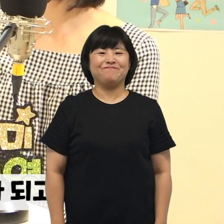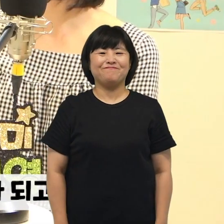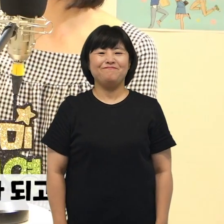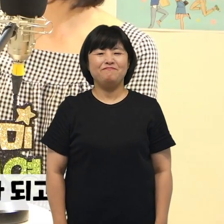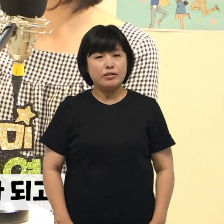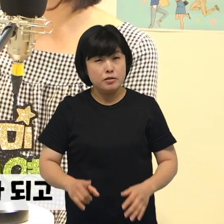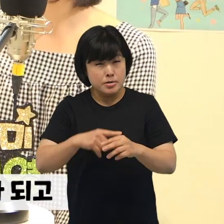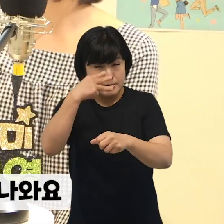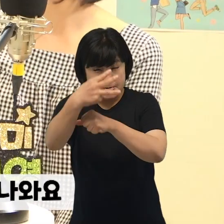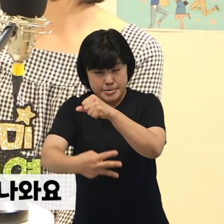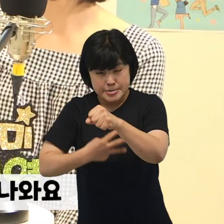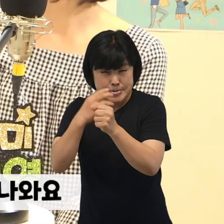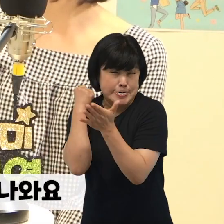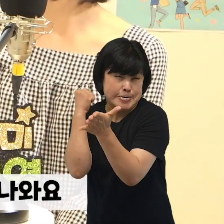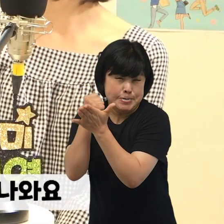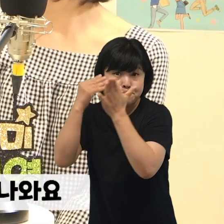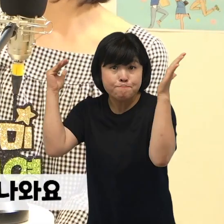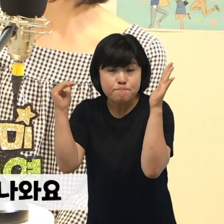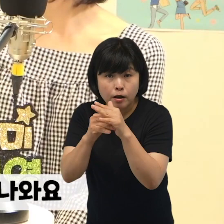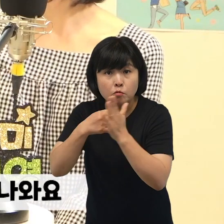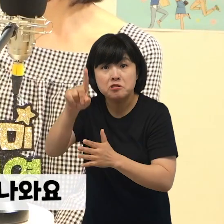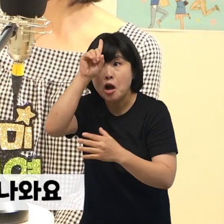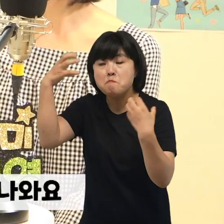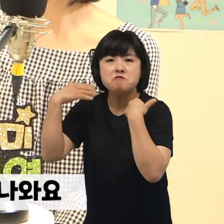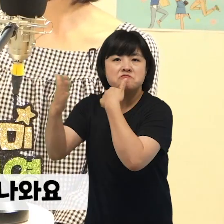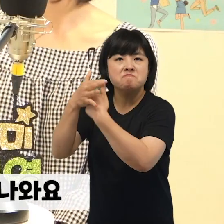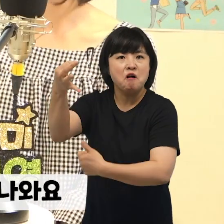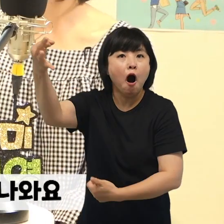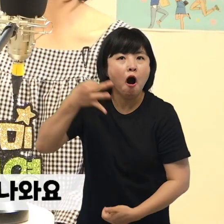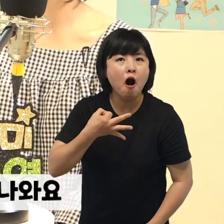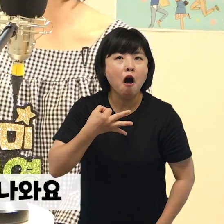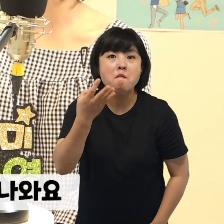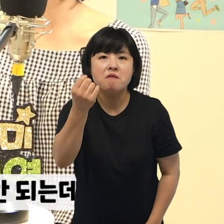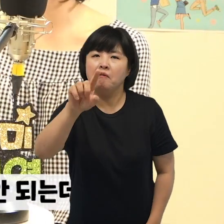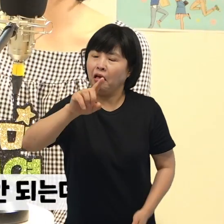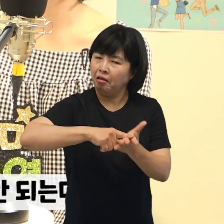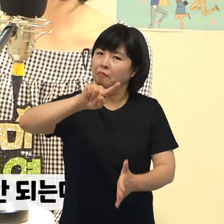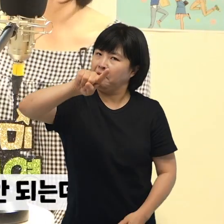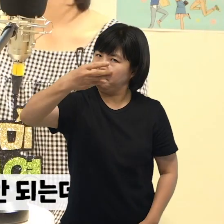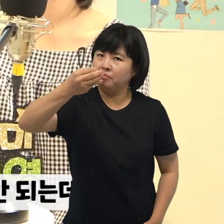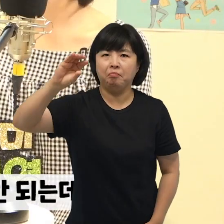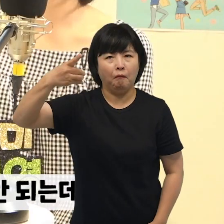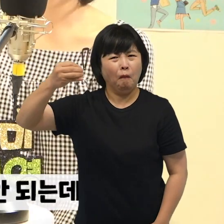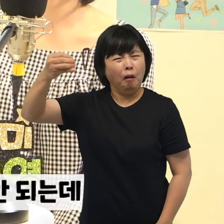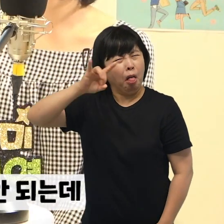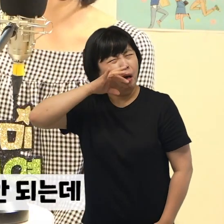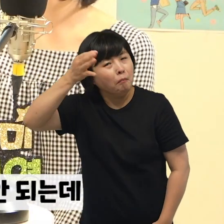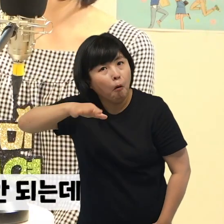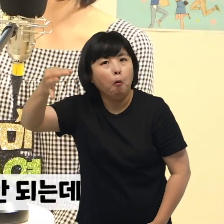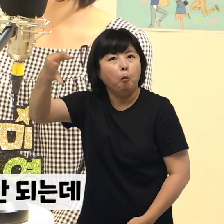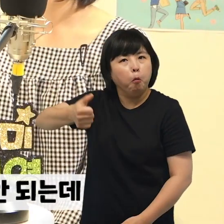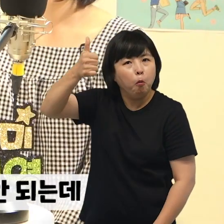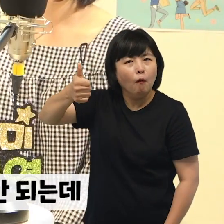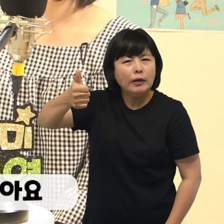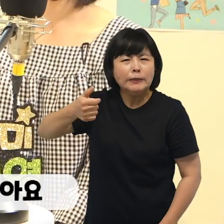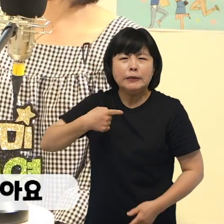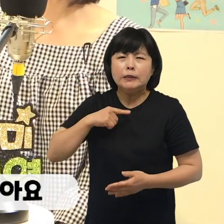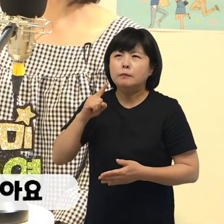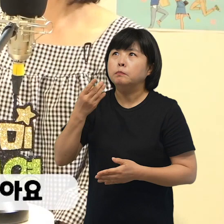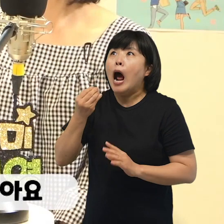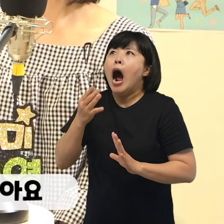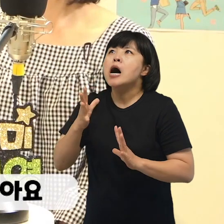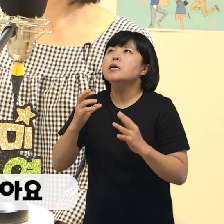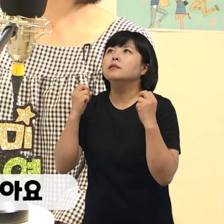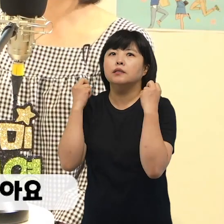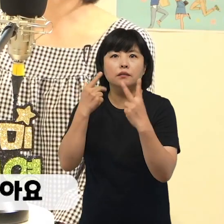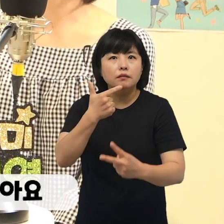6% 정도가 되고 엄청 그 좋죠. 3년 만기가 끝나면 정부 지원금이 나와요. 그것도 정부 지원금이 한 100만 원 정도 안 되는데 저희한테